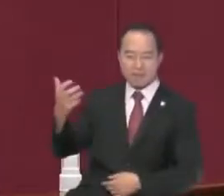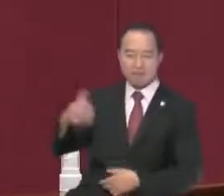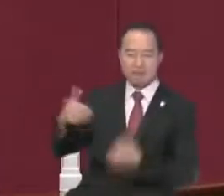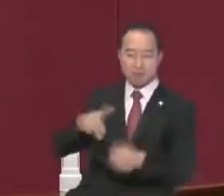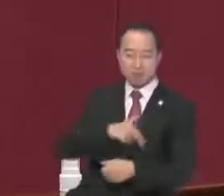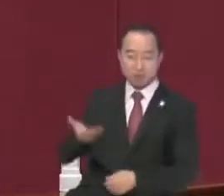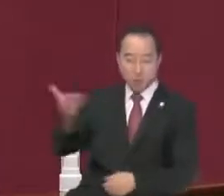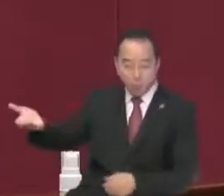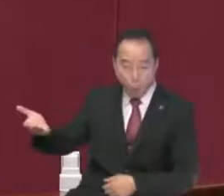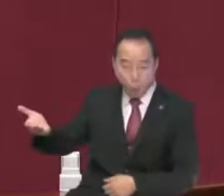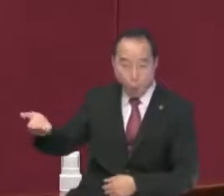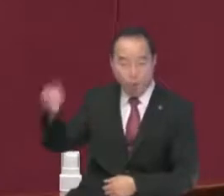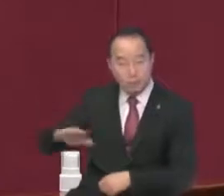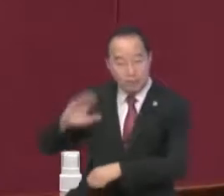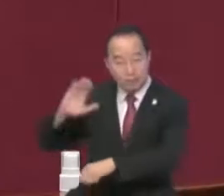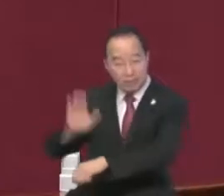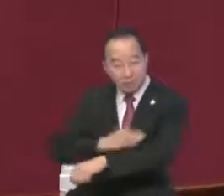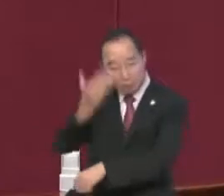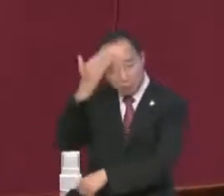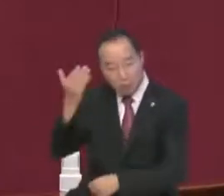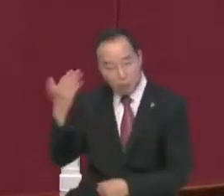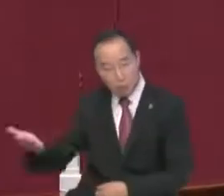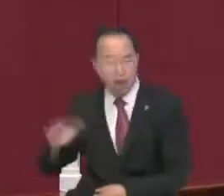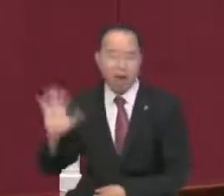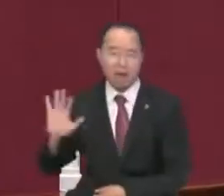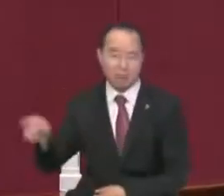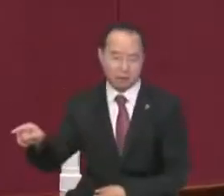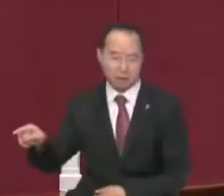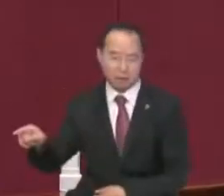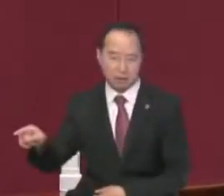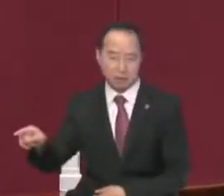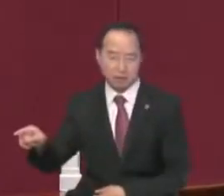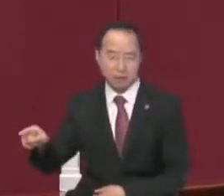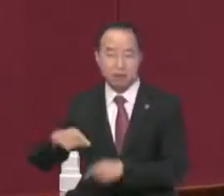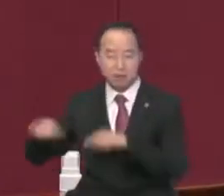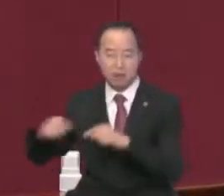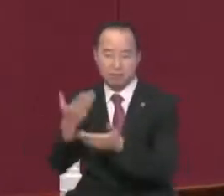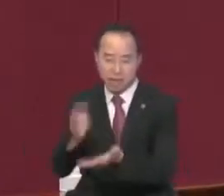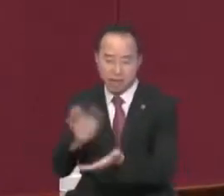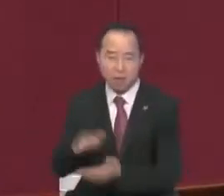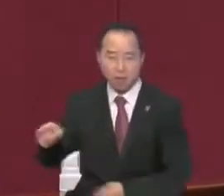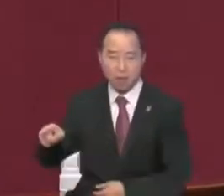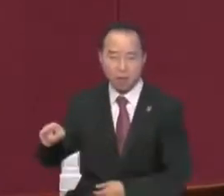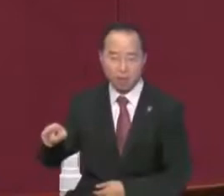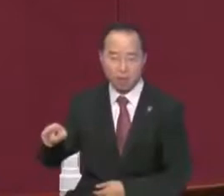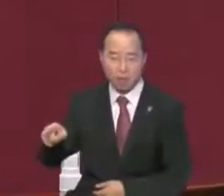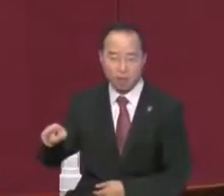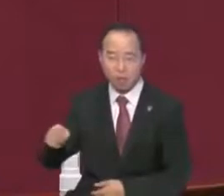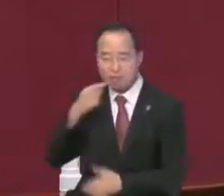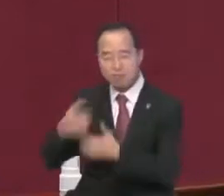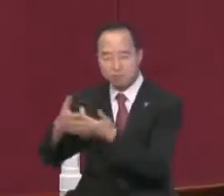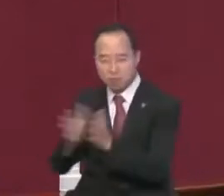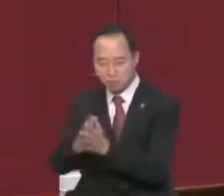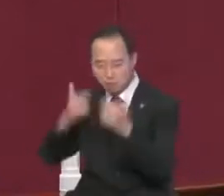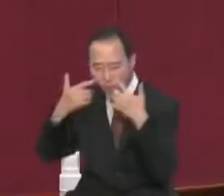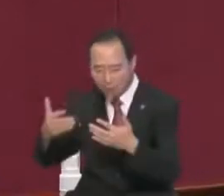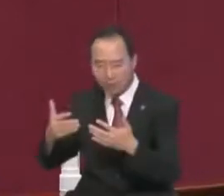것은 아닙니다. 길 잃은 정치개혁, 더불어민주당의 결자 해지를